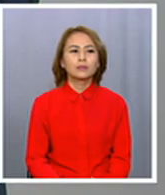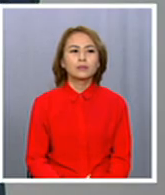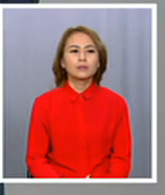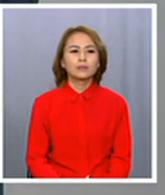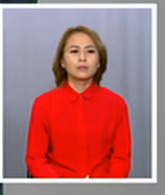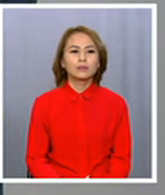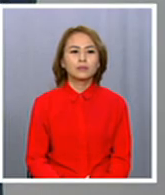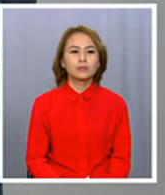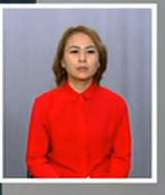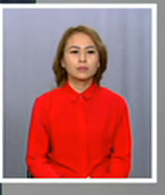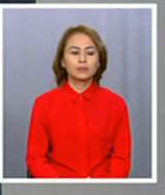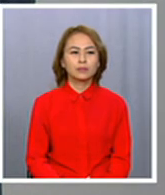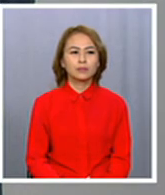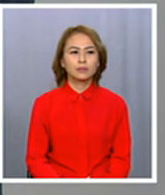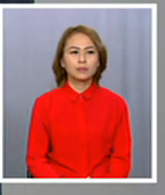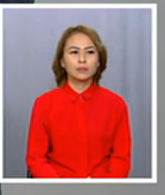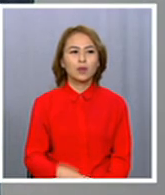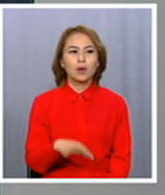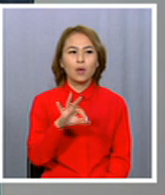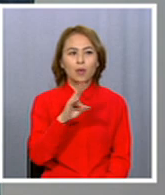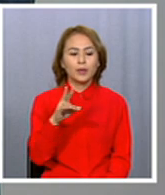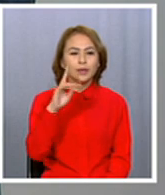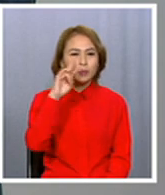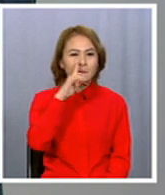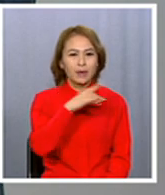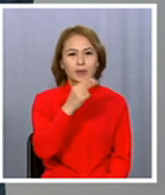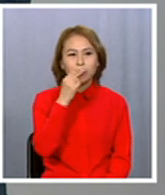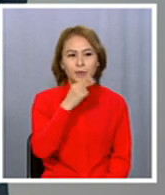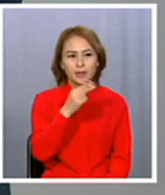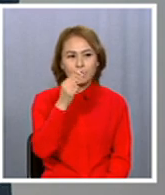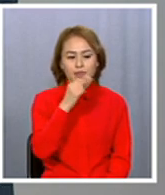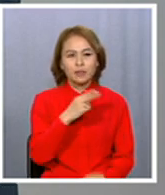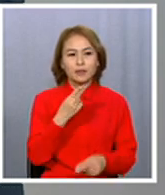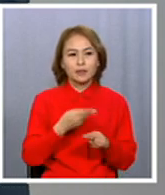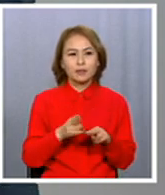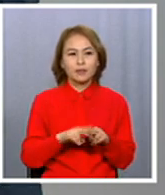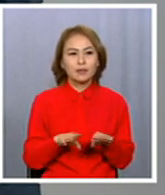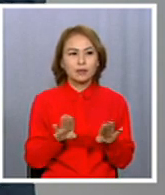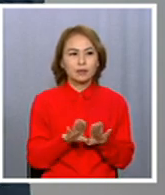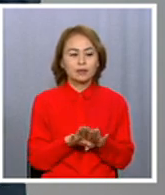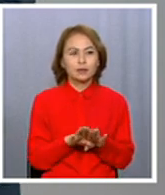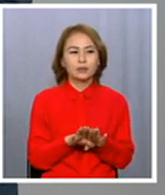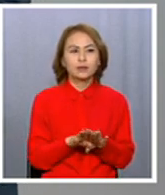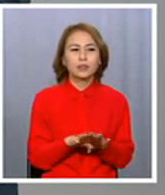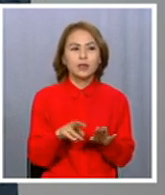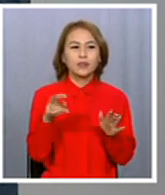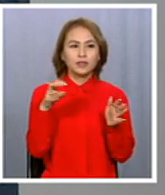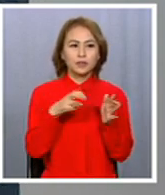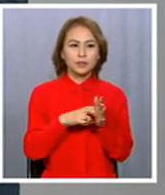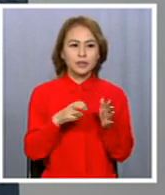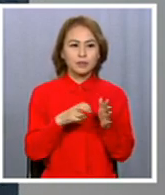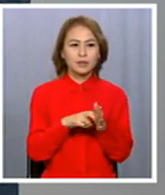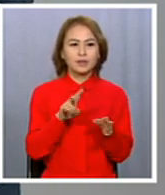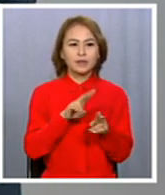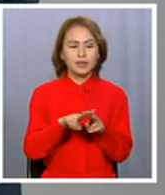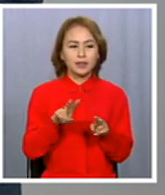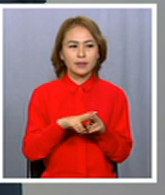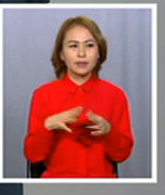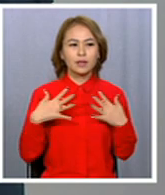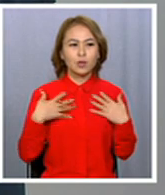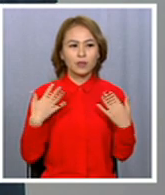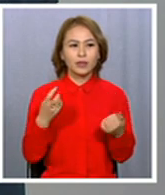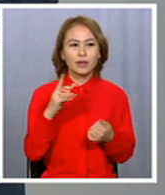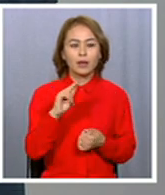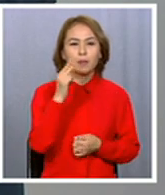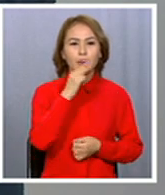Правильно, он неправильно питался. Итак, скажите, в письме вредные для здоровья